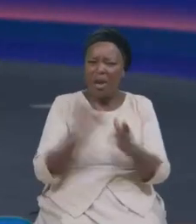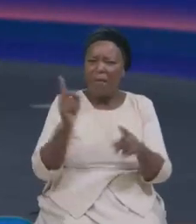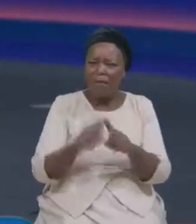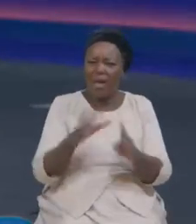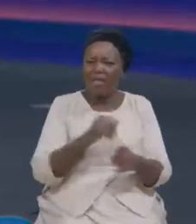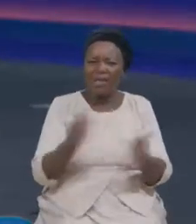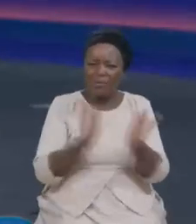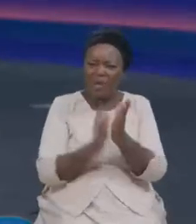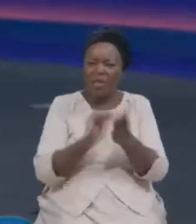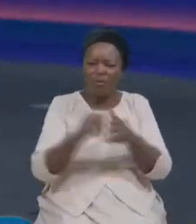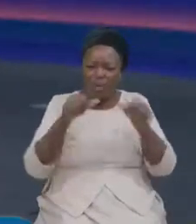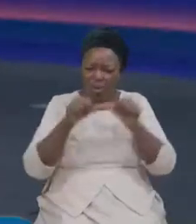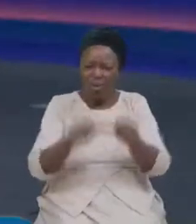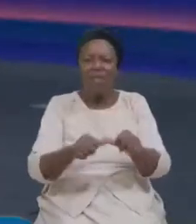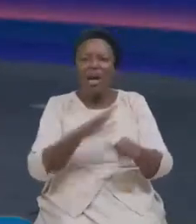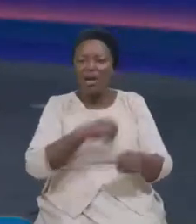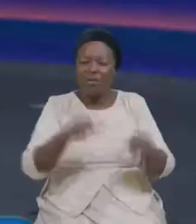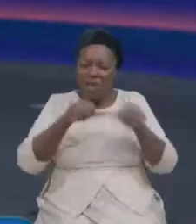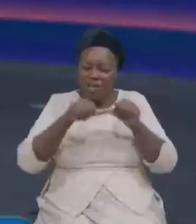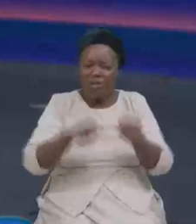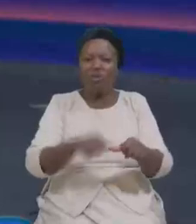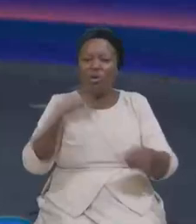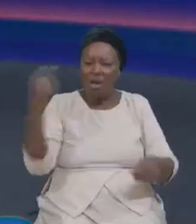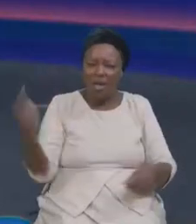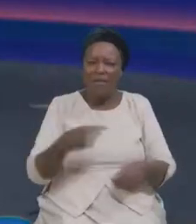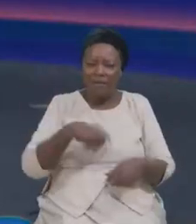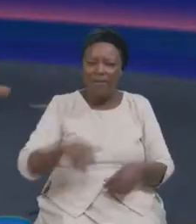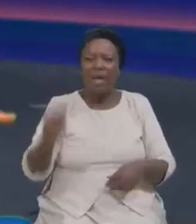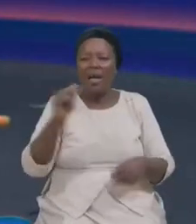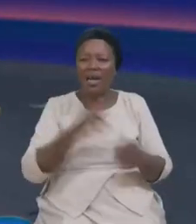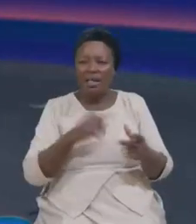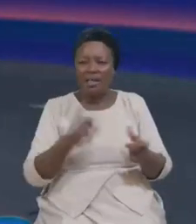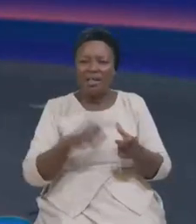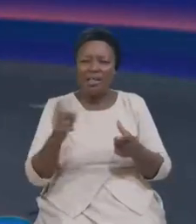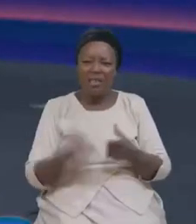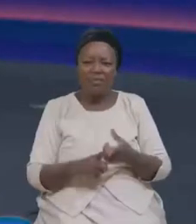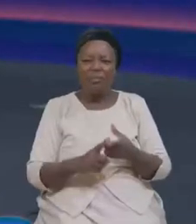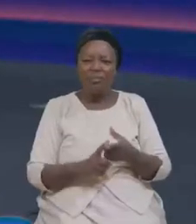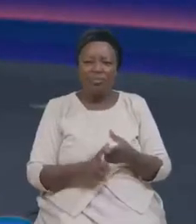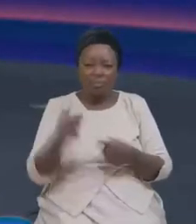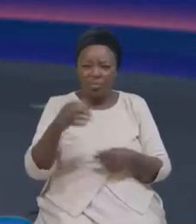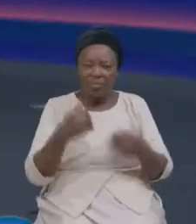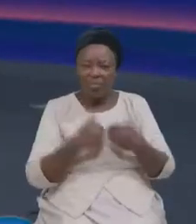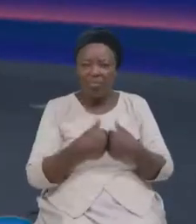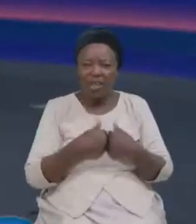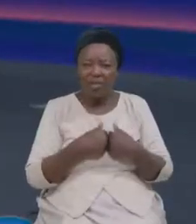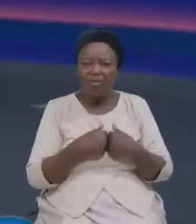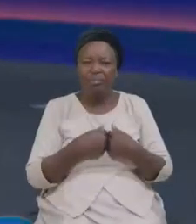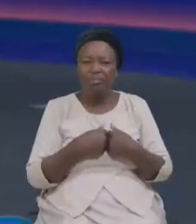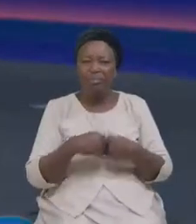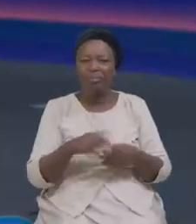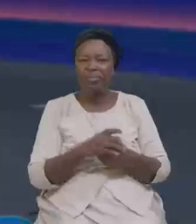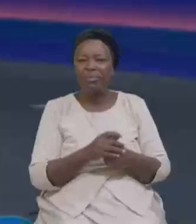Dieu. Non, c'est une louange confiante. Par les saints hommes honnêtes et saints.